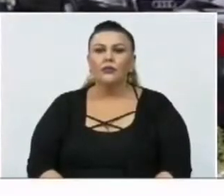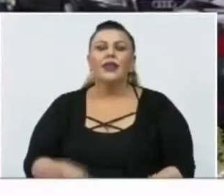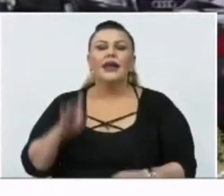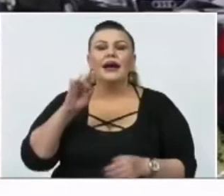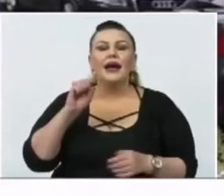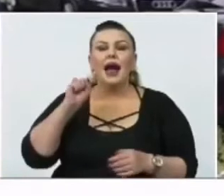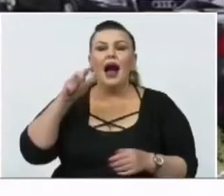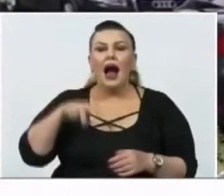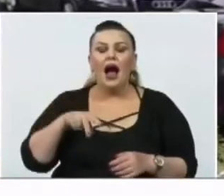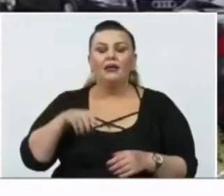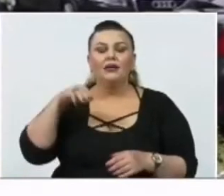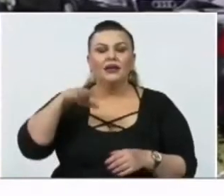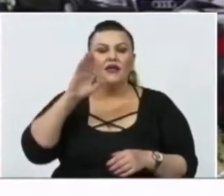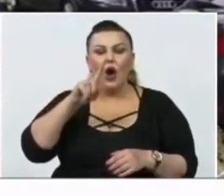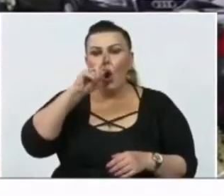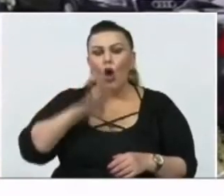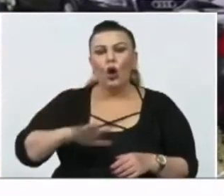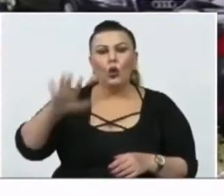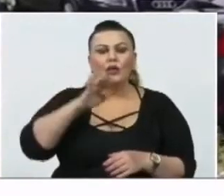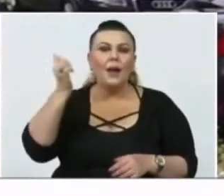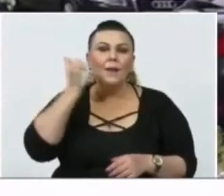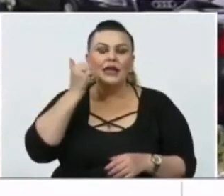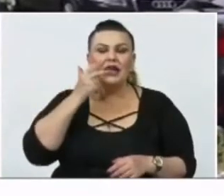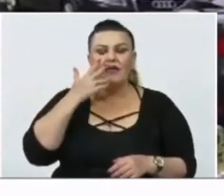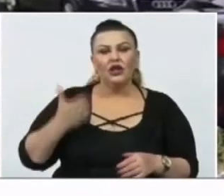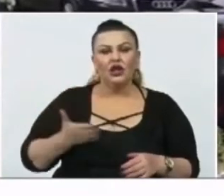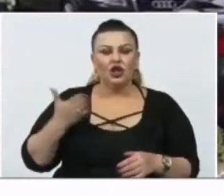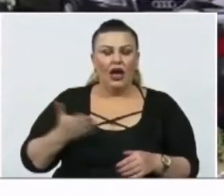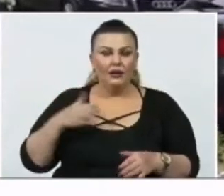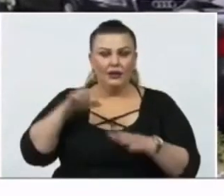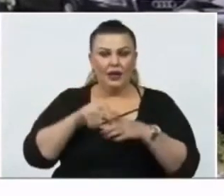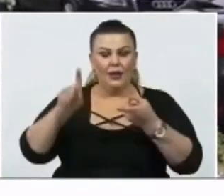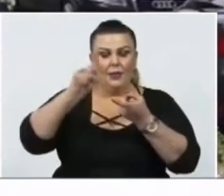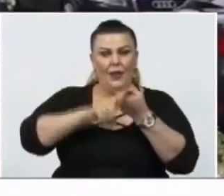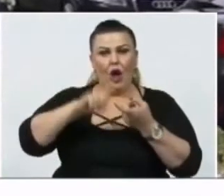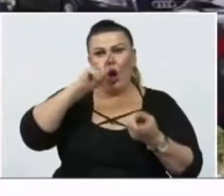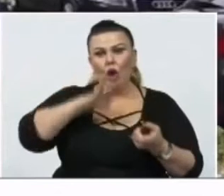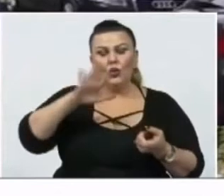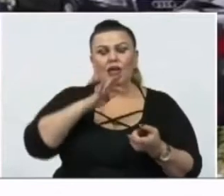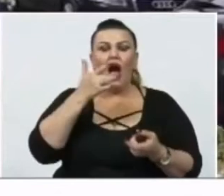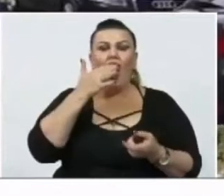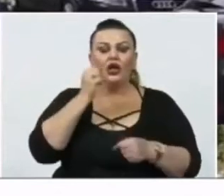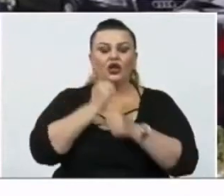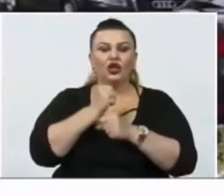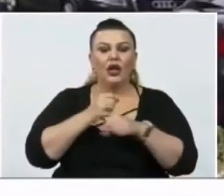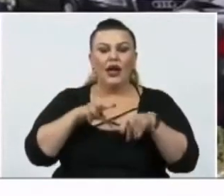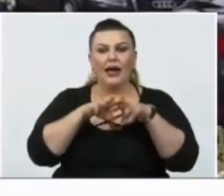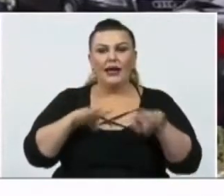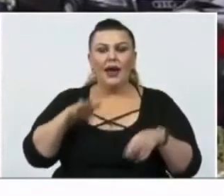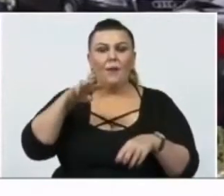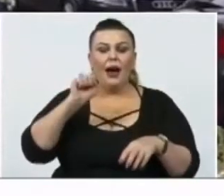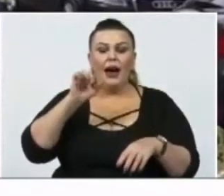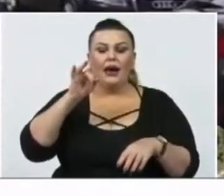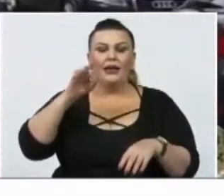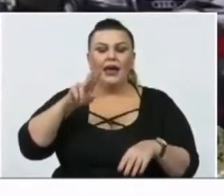Real televiziyasının Rusya bürosu Moskvadan birbaşa canlı bağlantıdadır. Bugün Rusya Xarici İşlər Nazirliyinin sözçüsü Maria